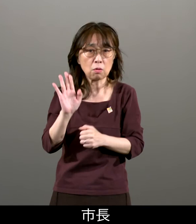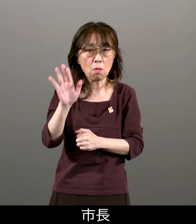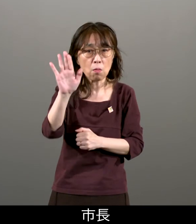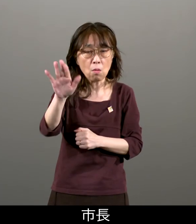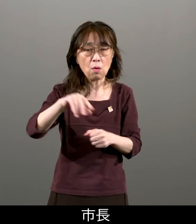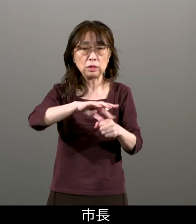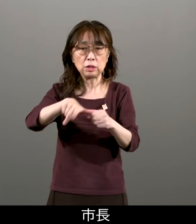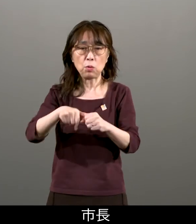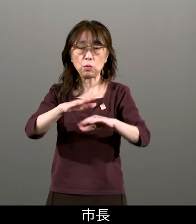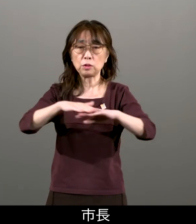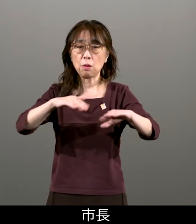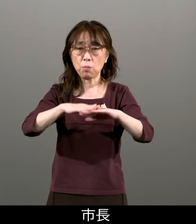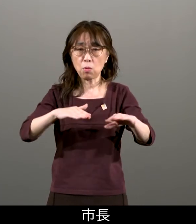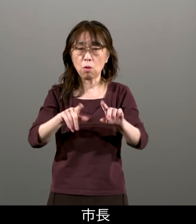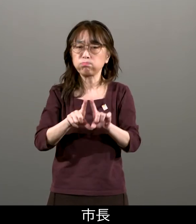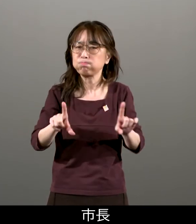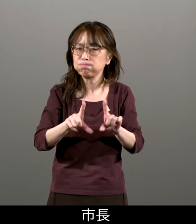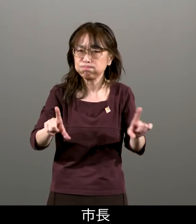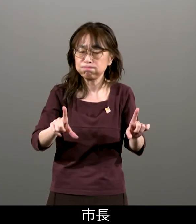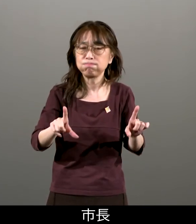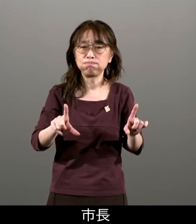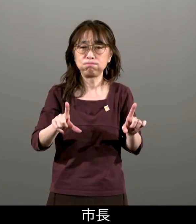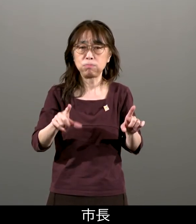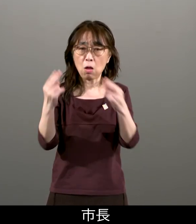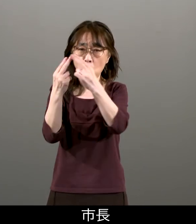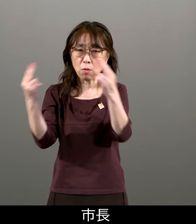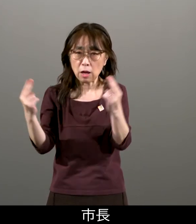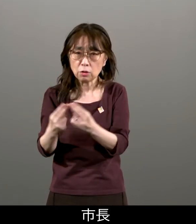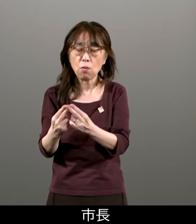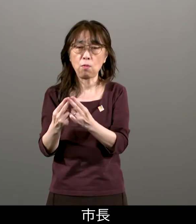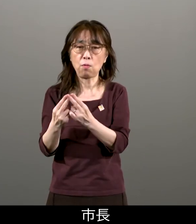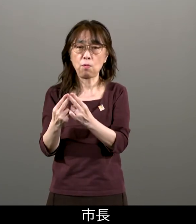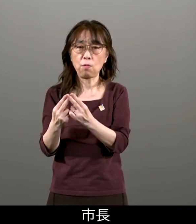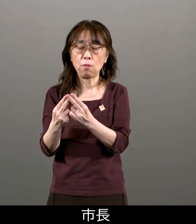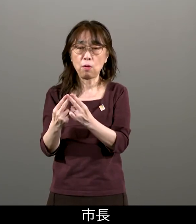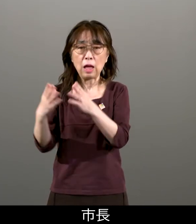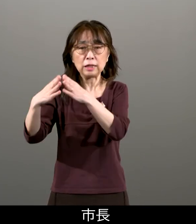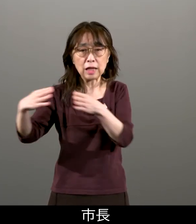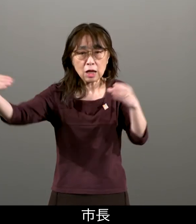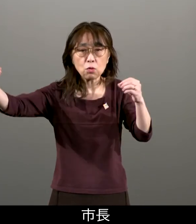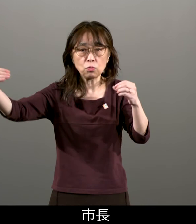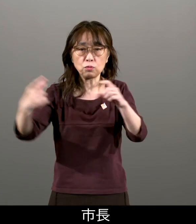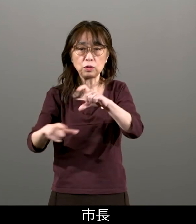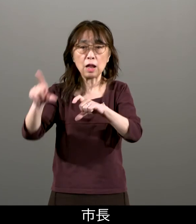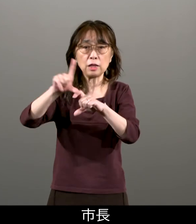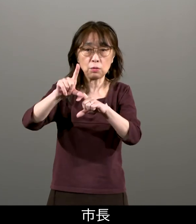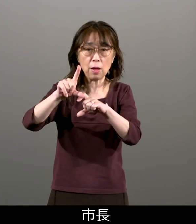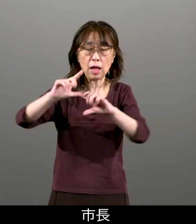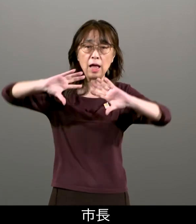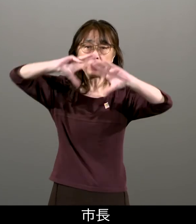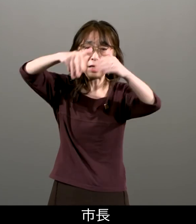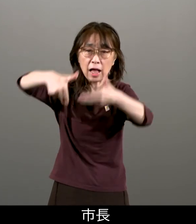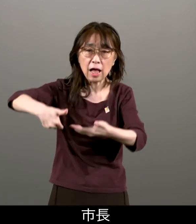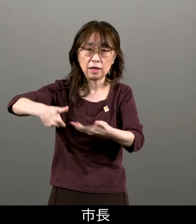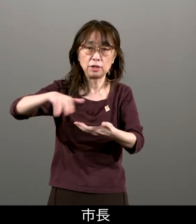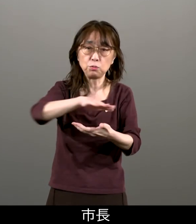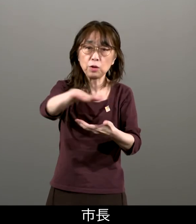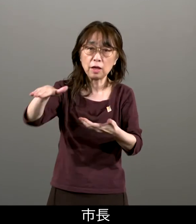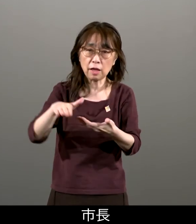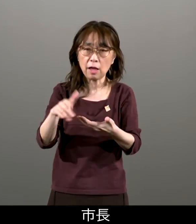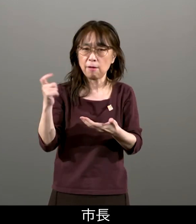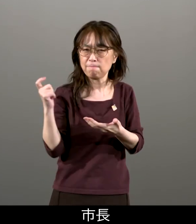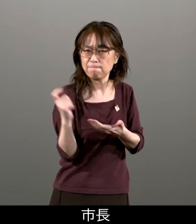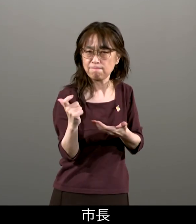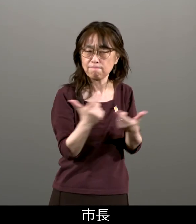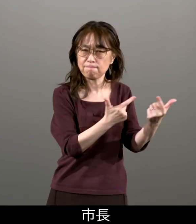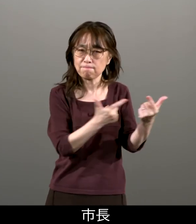地元札幌はもとよりでありますが、北海道、そして全国、さらには世界に向けて、しっかりと